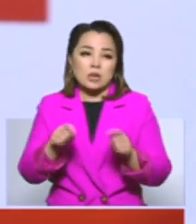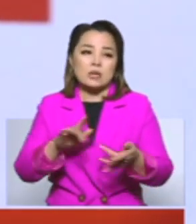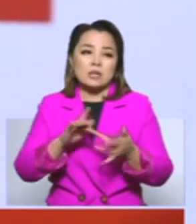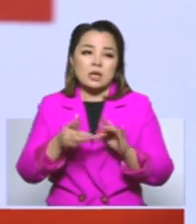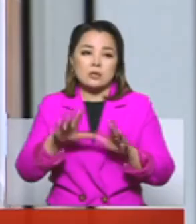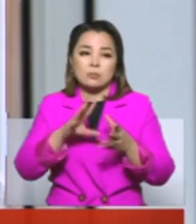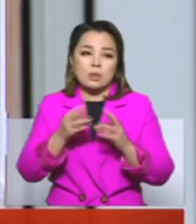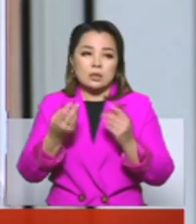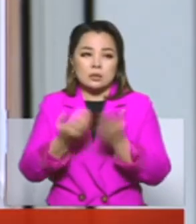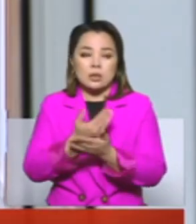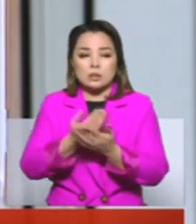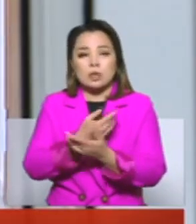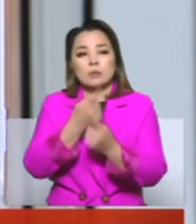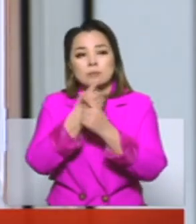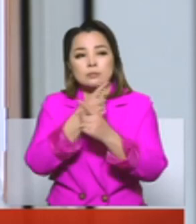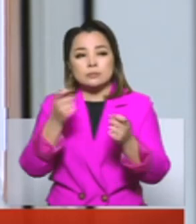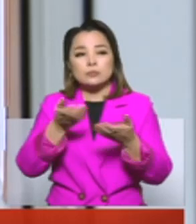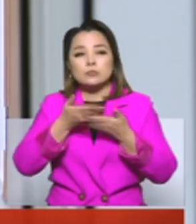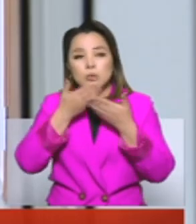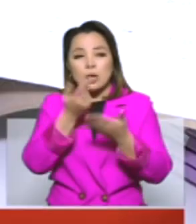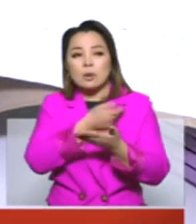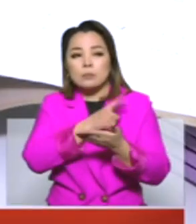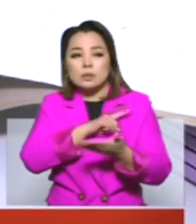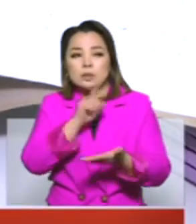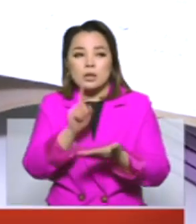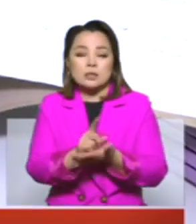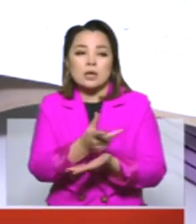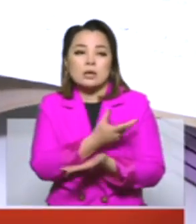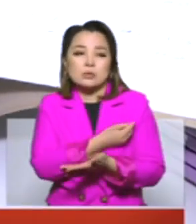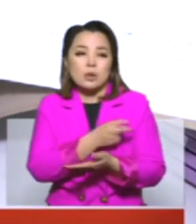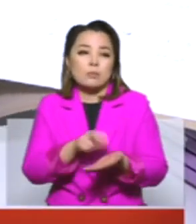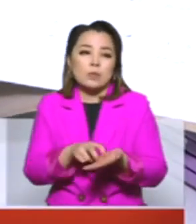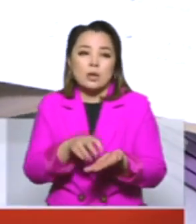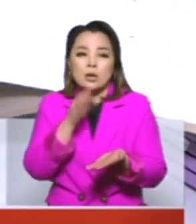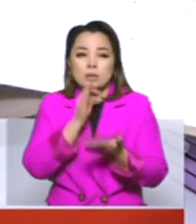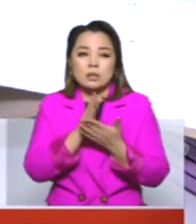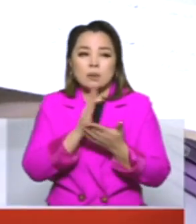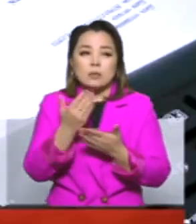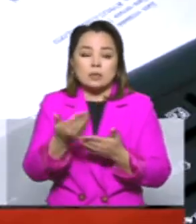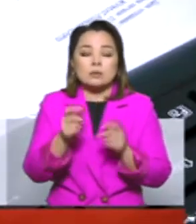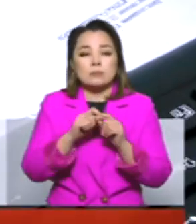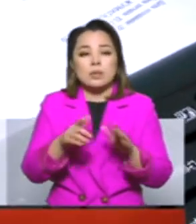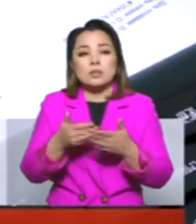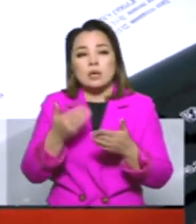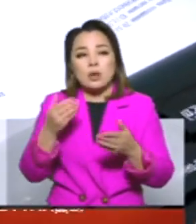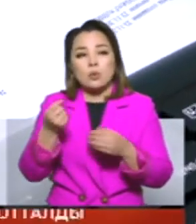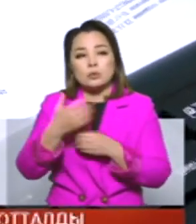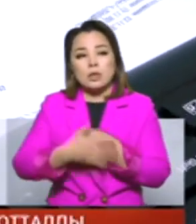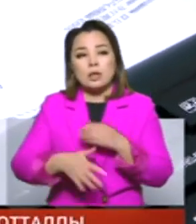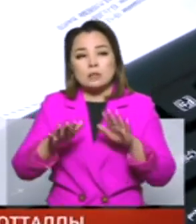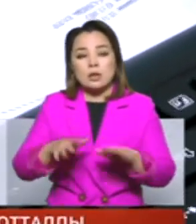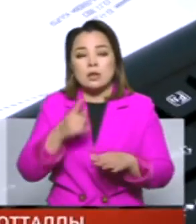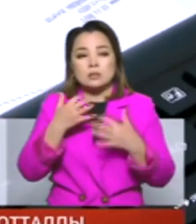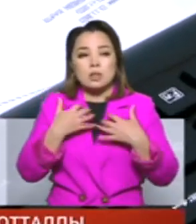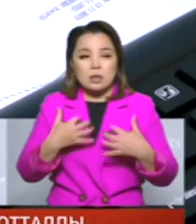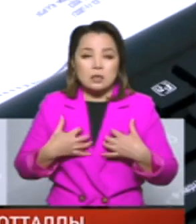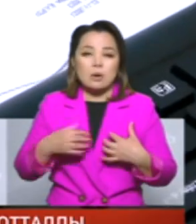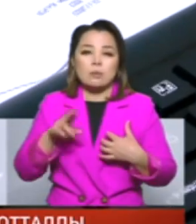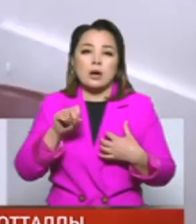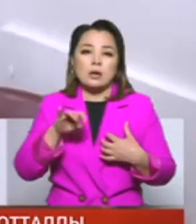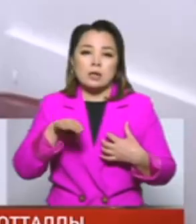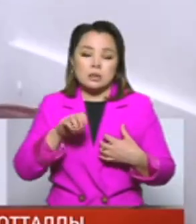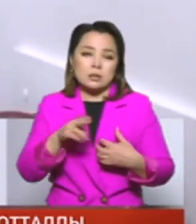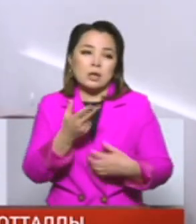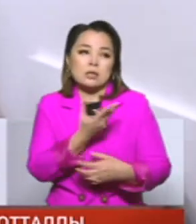көздерінен түрлі ақпаратты оқып, міндетті медициналық екпелерден үркіп жүр дейді. Мектепке дейінгі орталықтарға қызылша мен паротитке